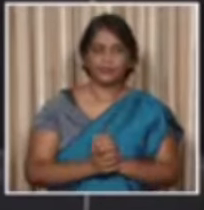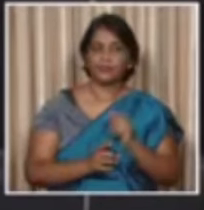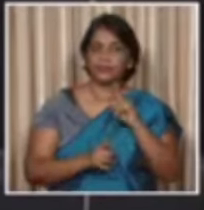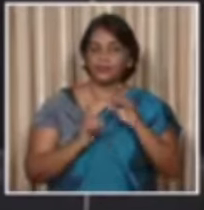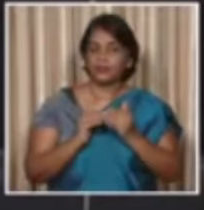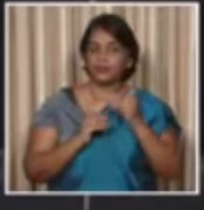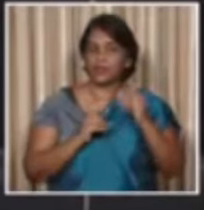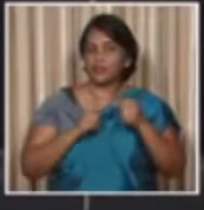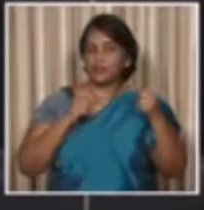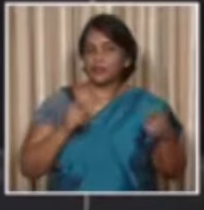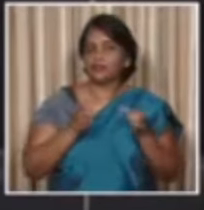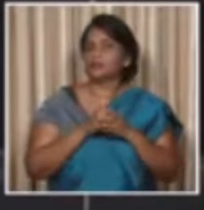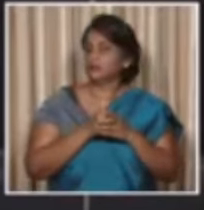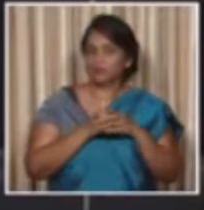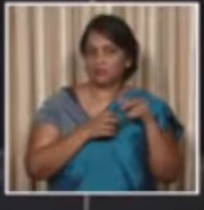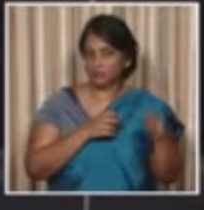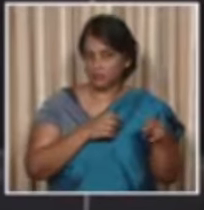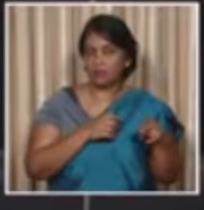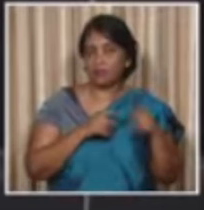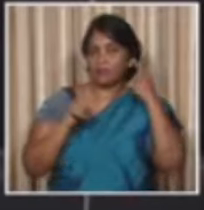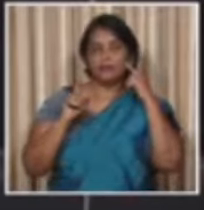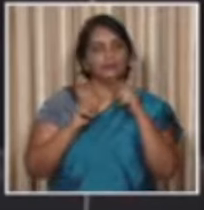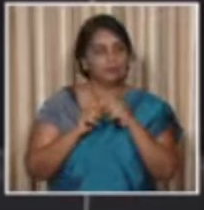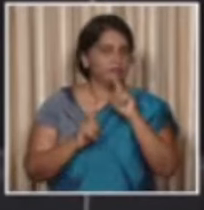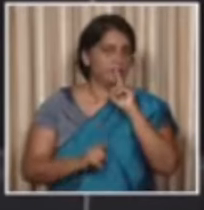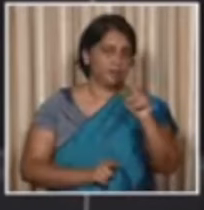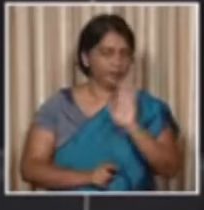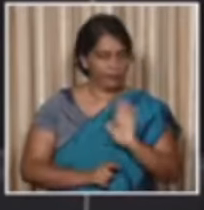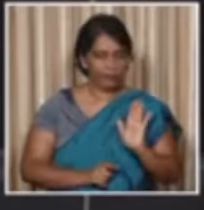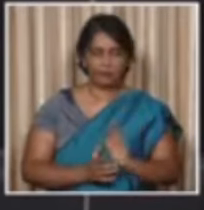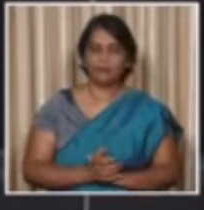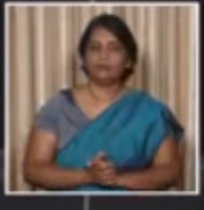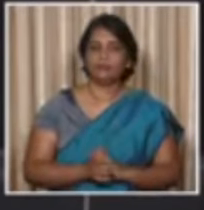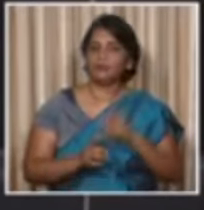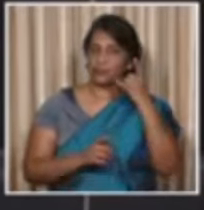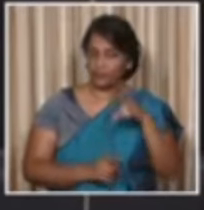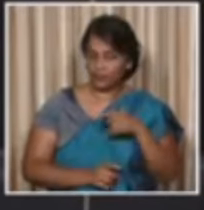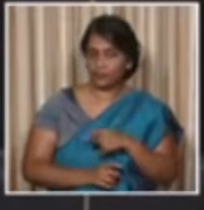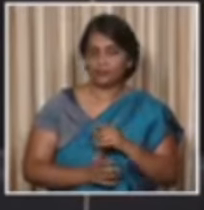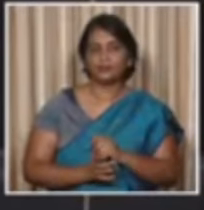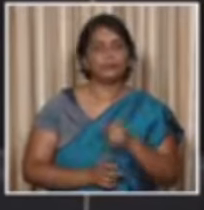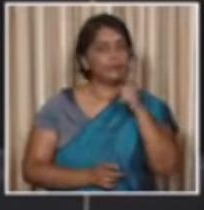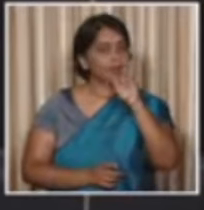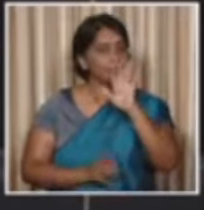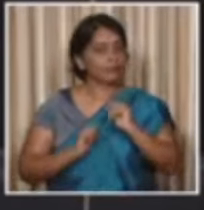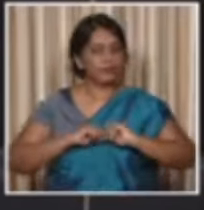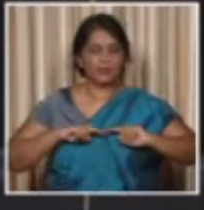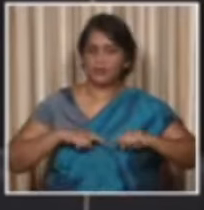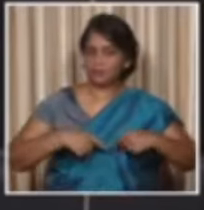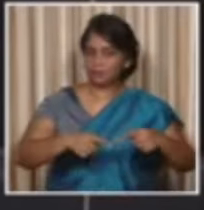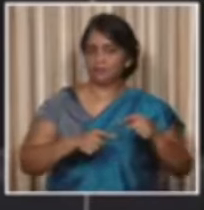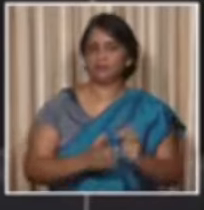ඊට වඩා විරුද්ධ පක්ෂයට ඒ කාරණය ගැන කියන්න යන්නේ නැහැ. ඒ නිසා ඔබලා අනුගමනය